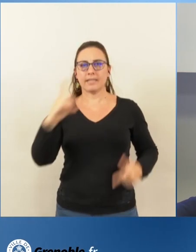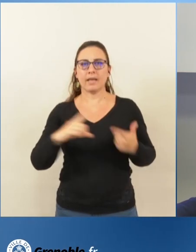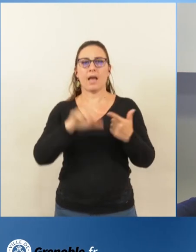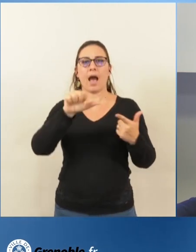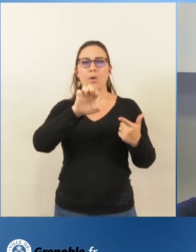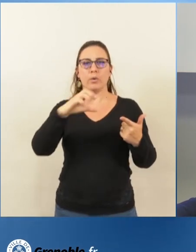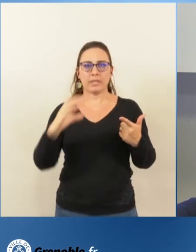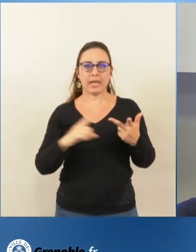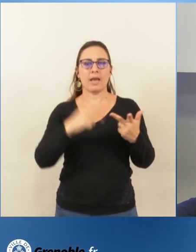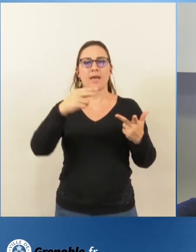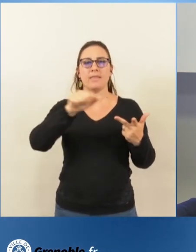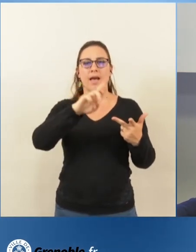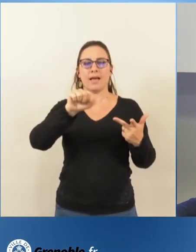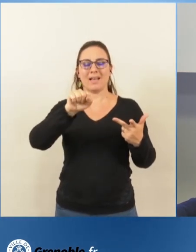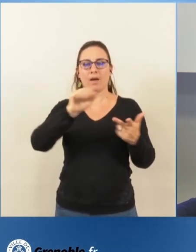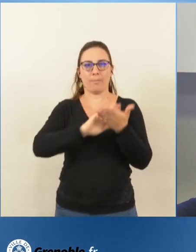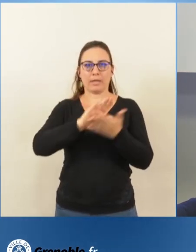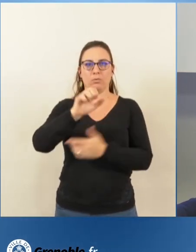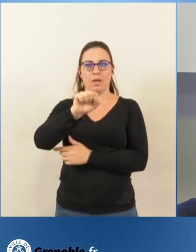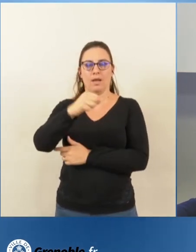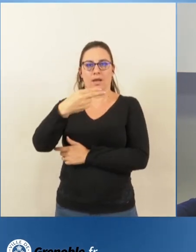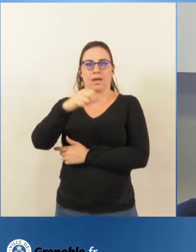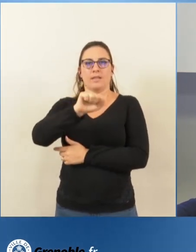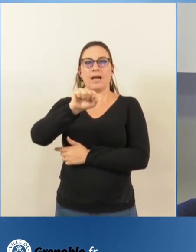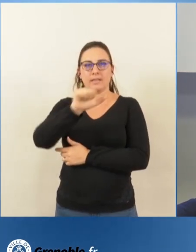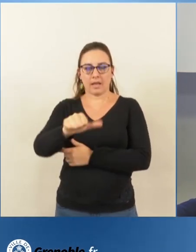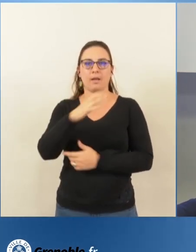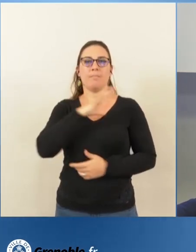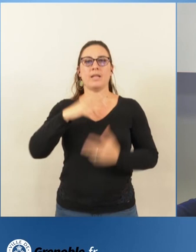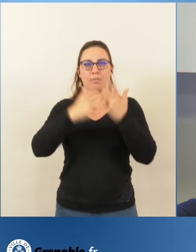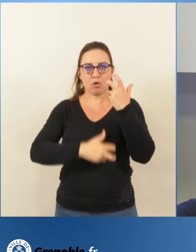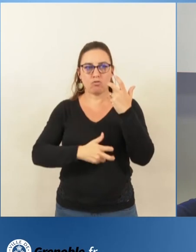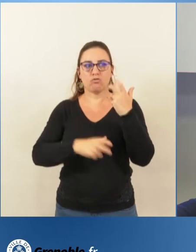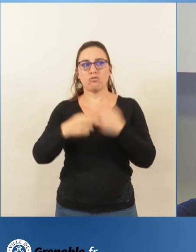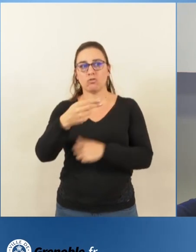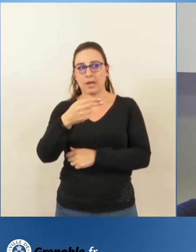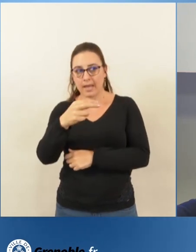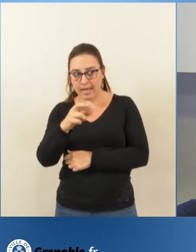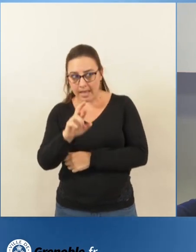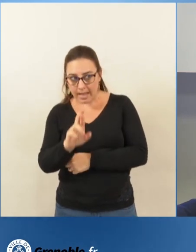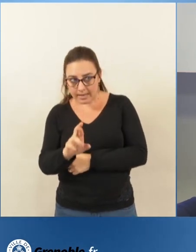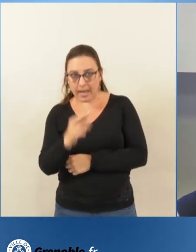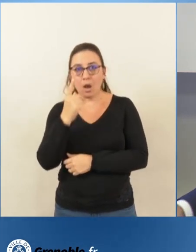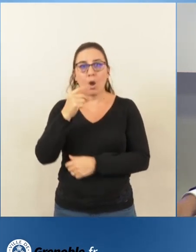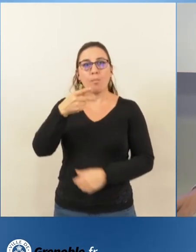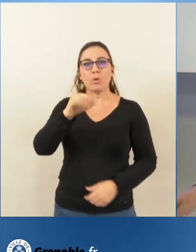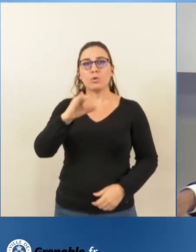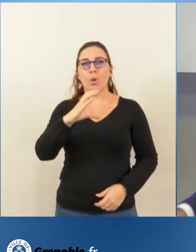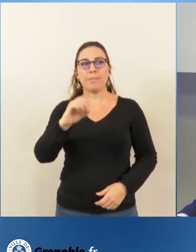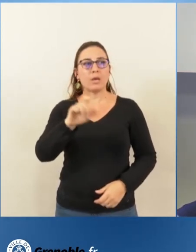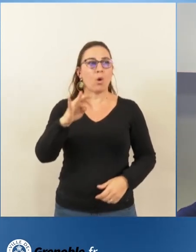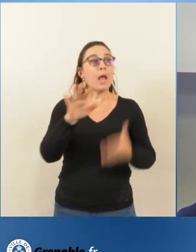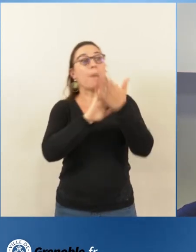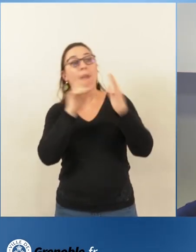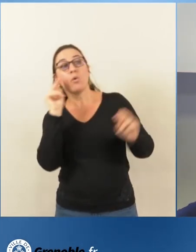NASA madame roche et NR et Monsieur picolé que je ah oui pardon excusez-moi